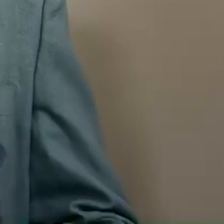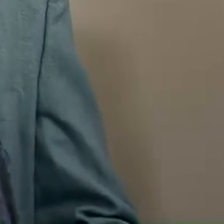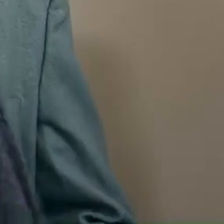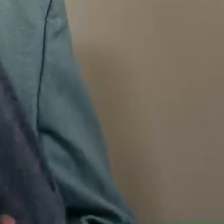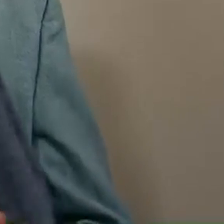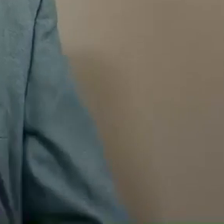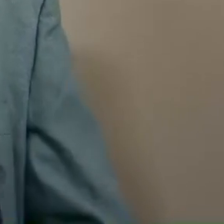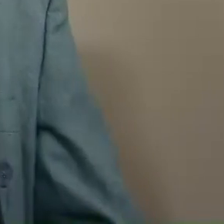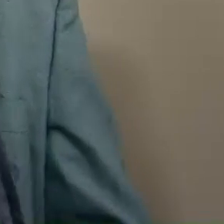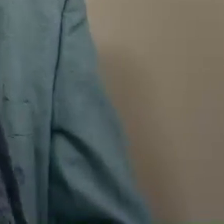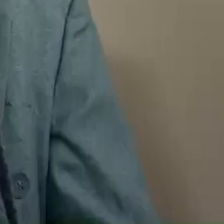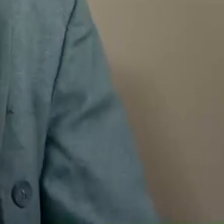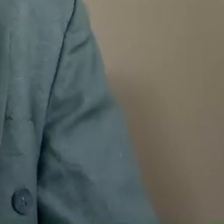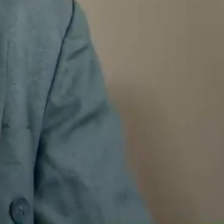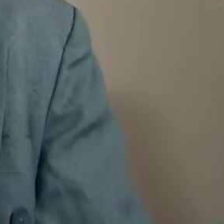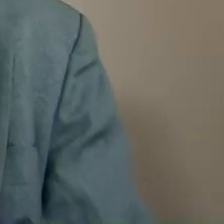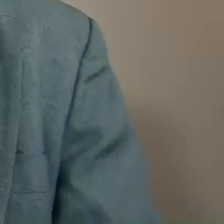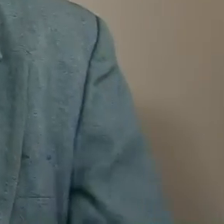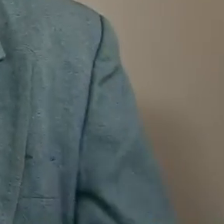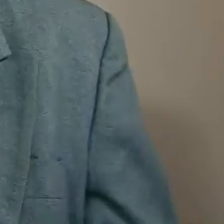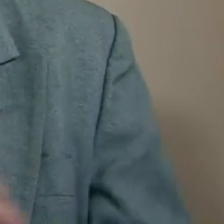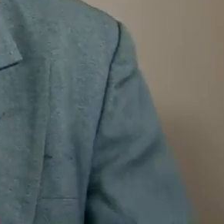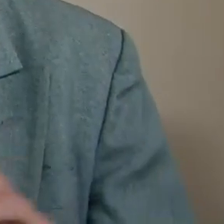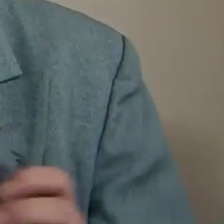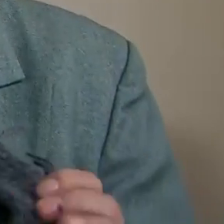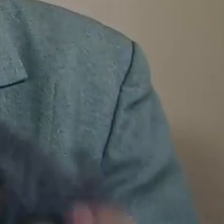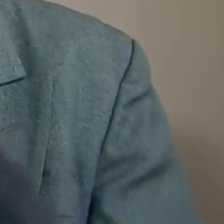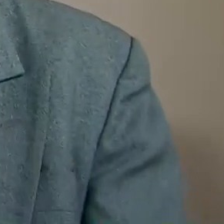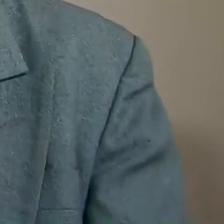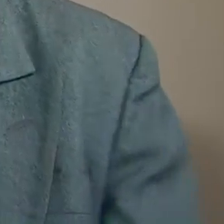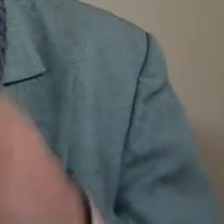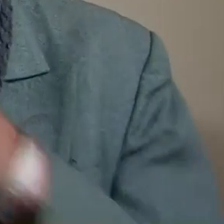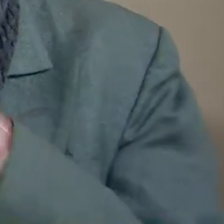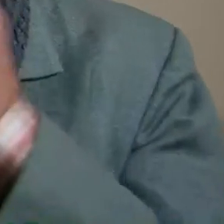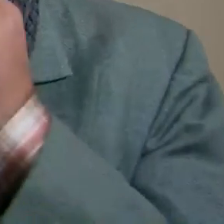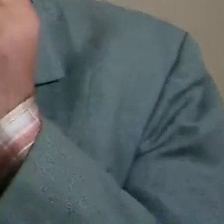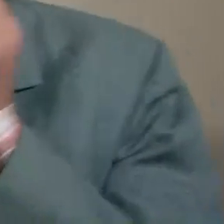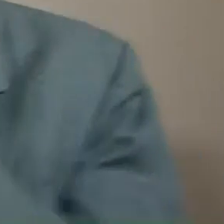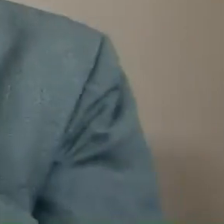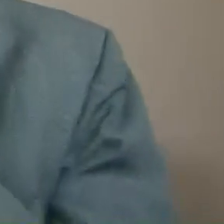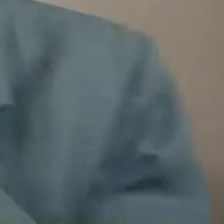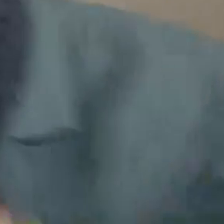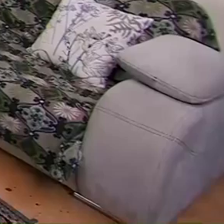atkıyı birbirinin içinden geçirerek salona geldi. Şükrü ellerini arkaya bağlamış, salonda volta atıyor.